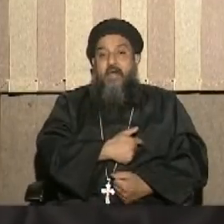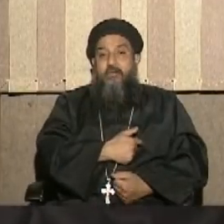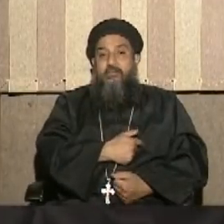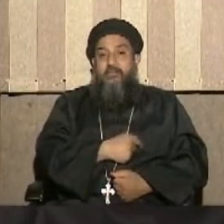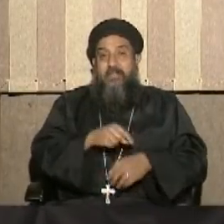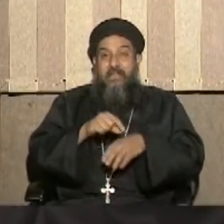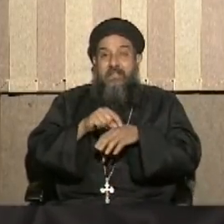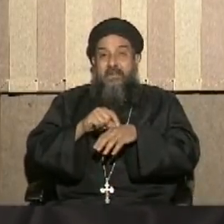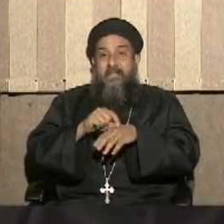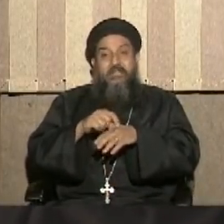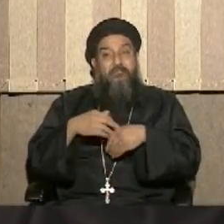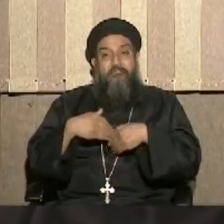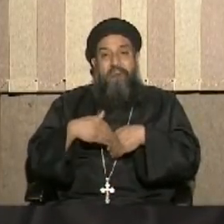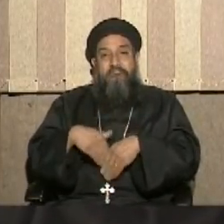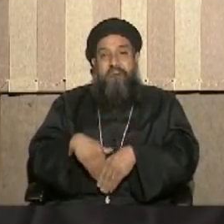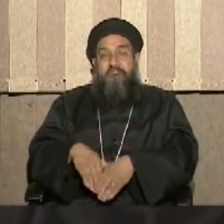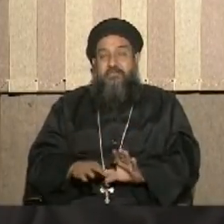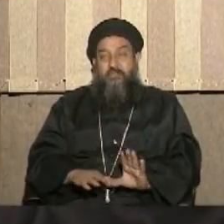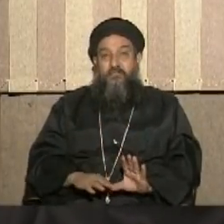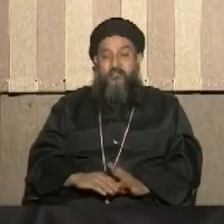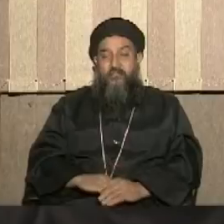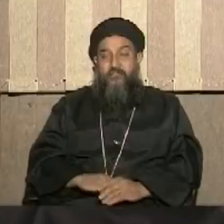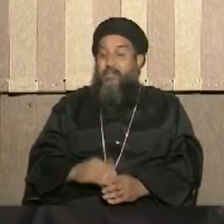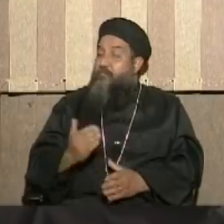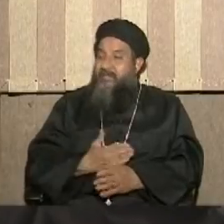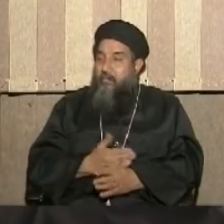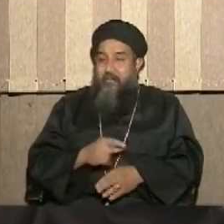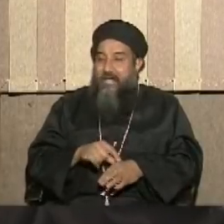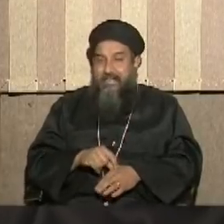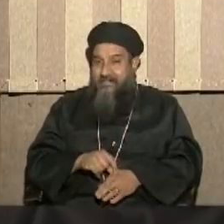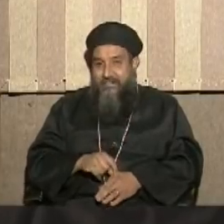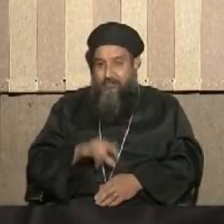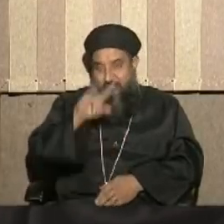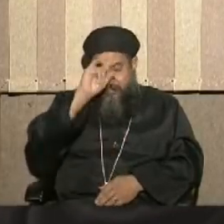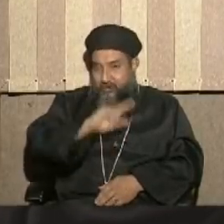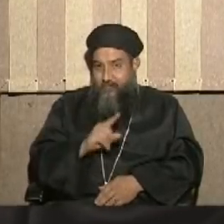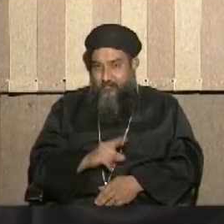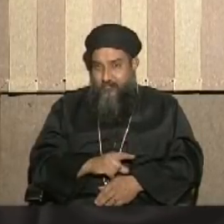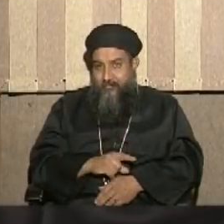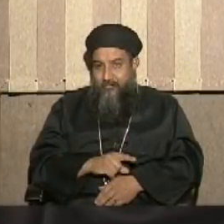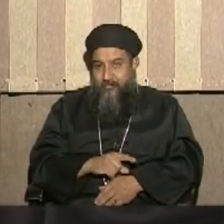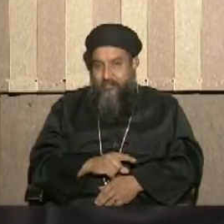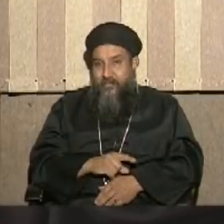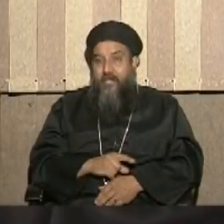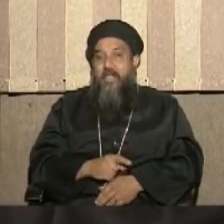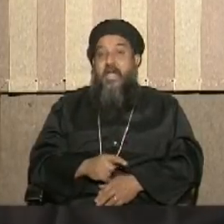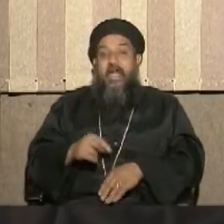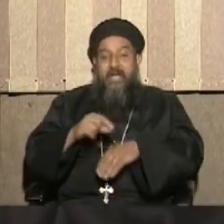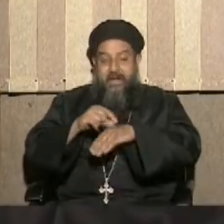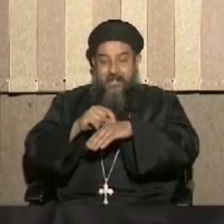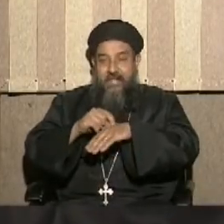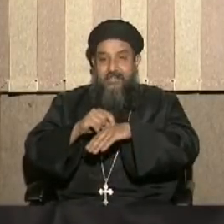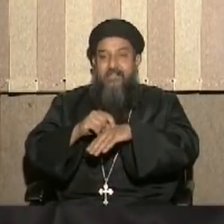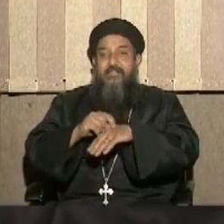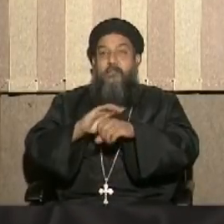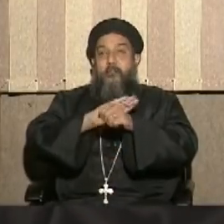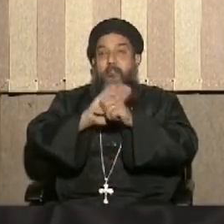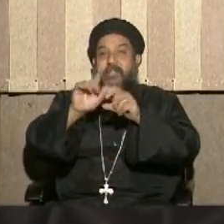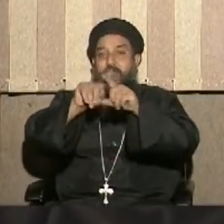ينظر للجسد على انه شر. ليش؟ لان الجسد هو هيكل